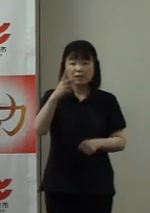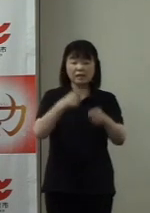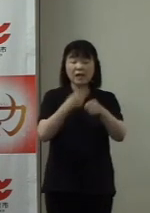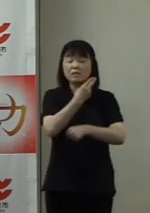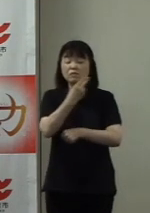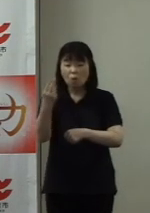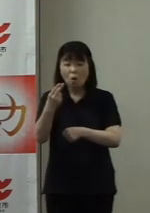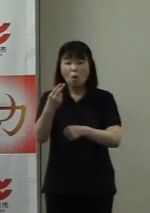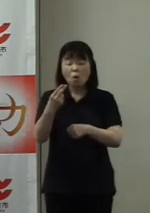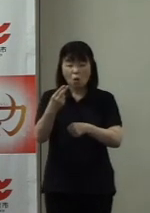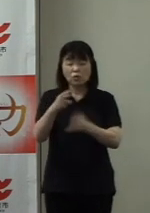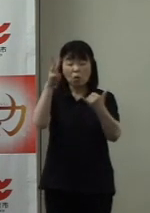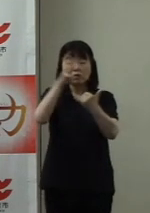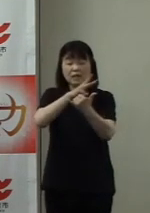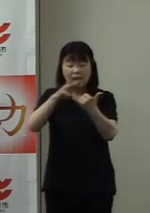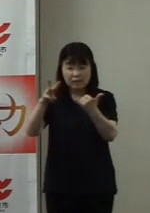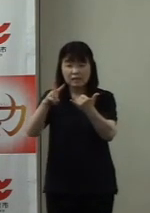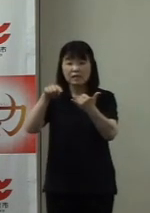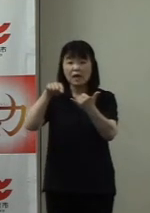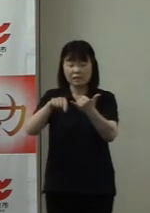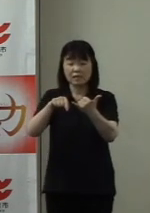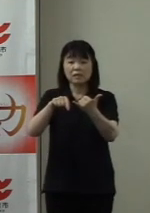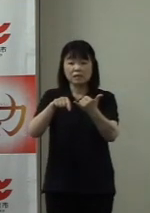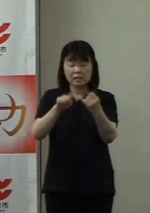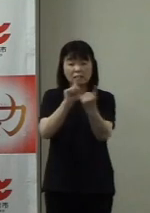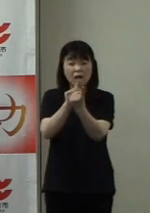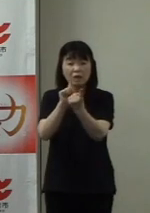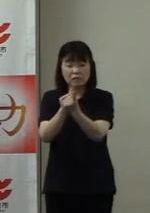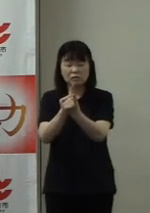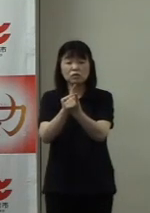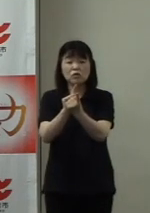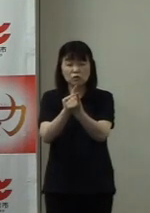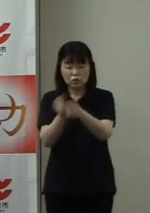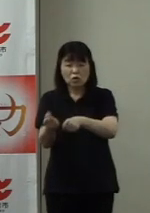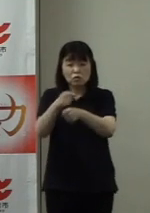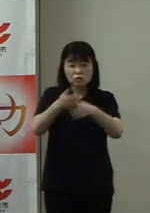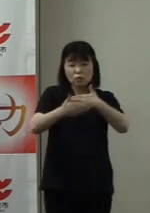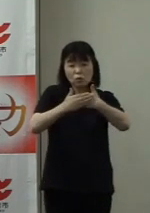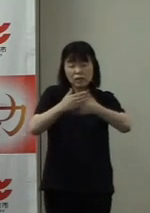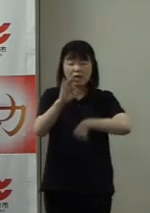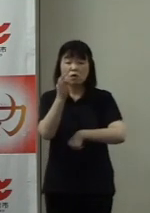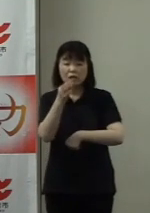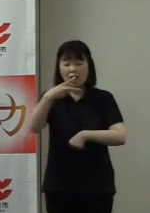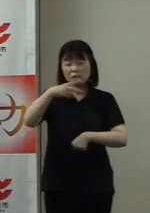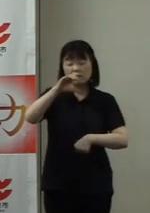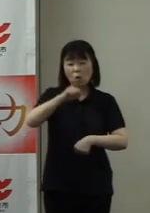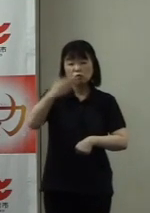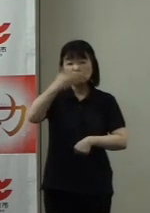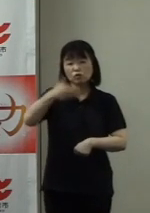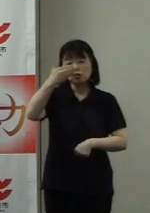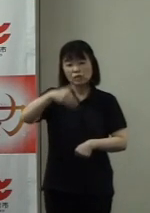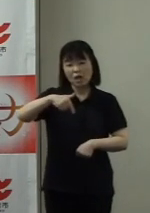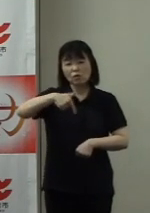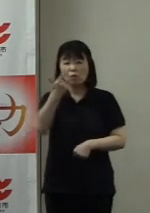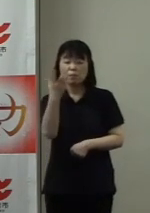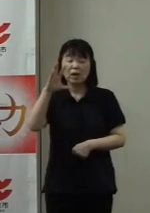の災害の対する補正予算の額が2億9600万